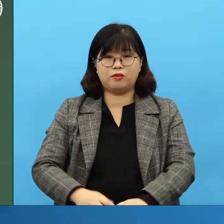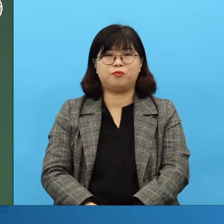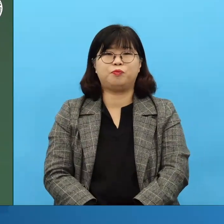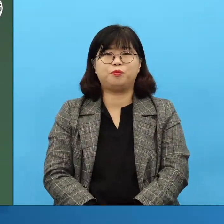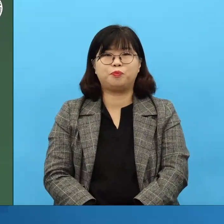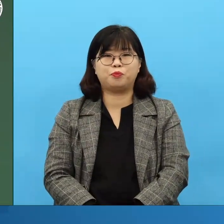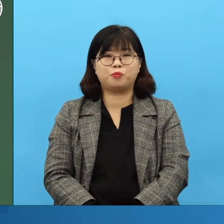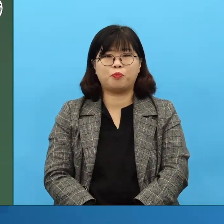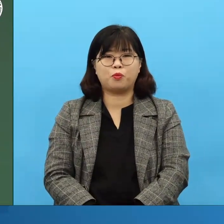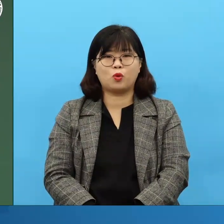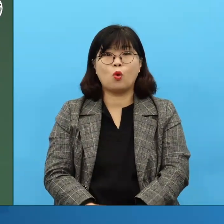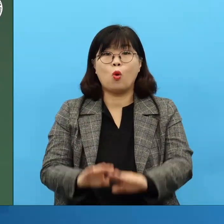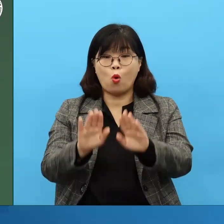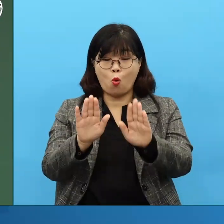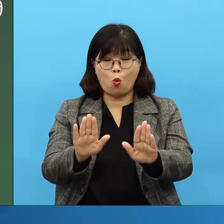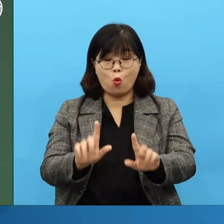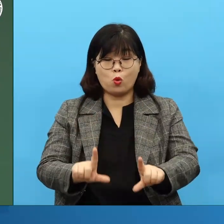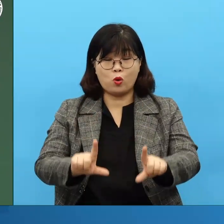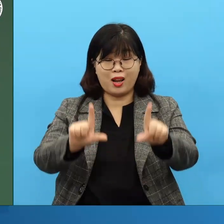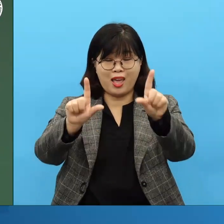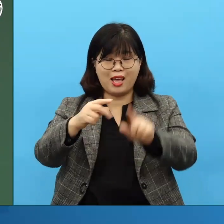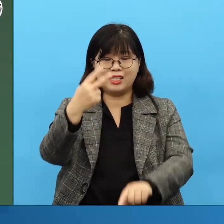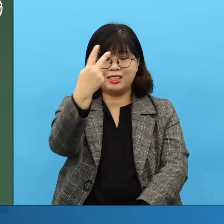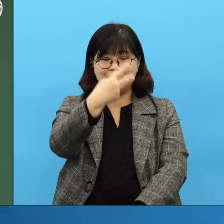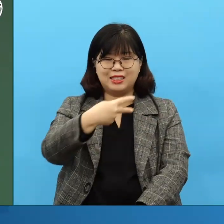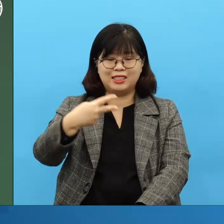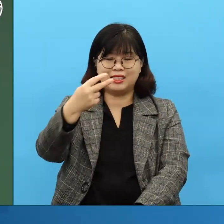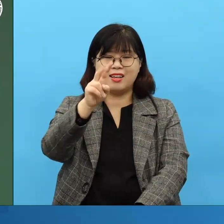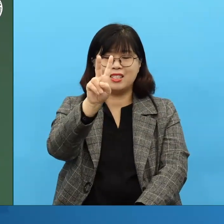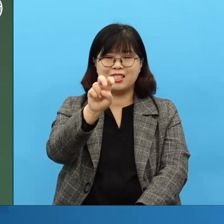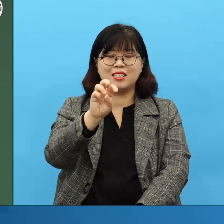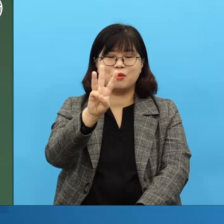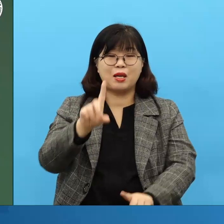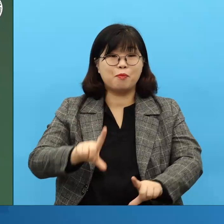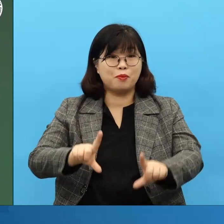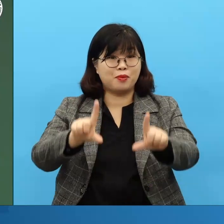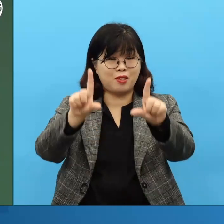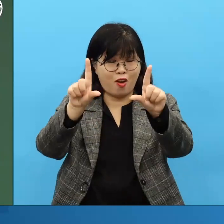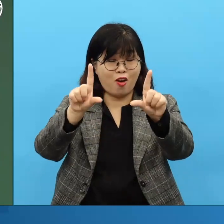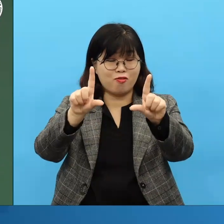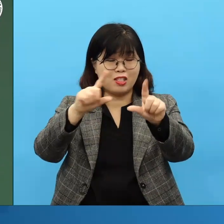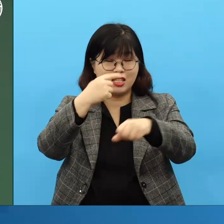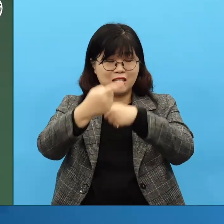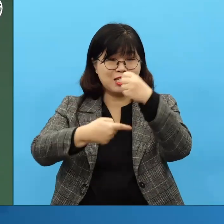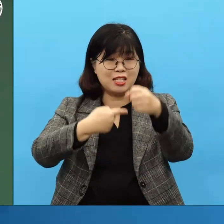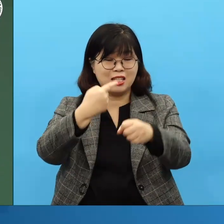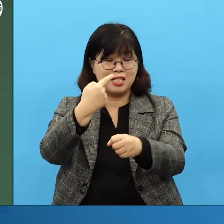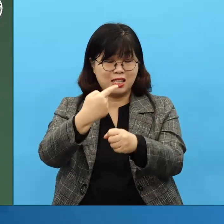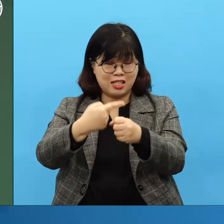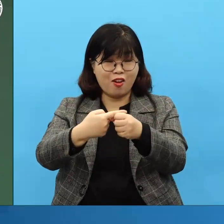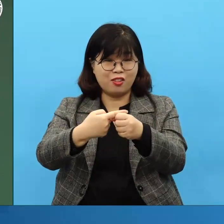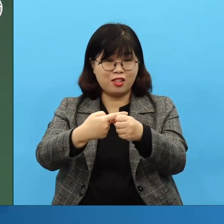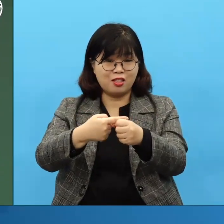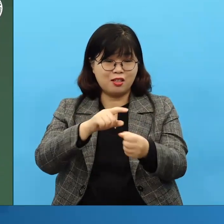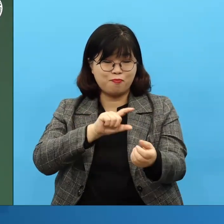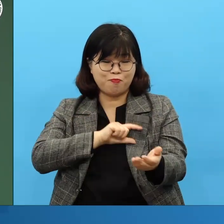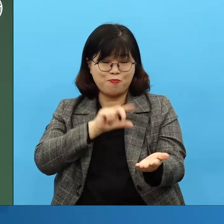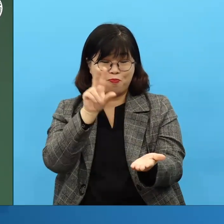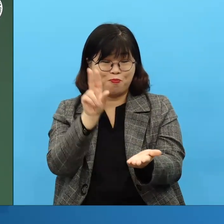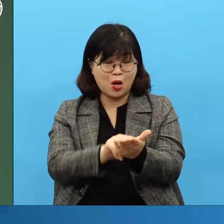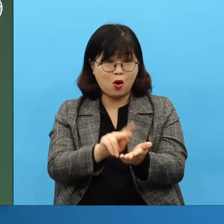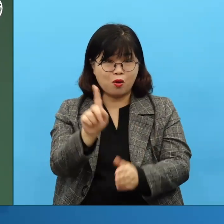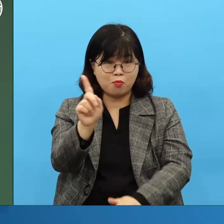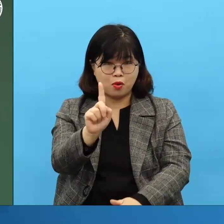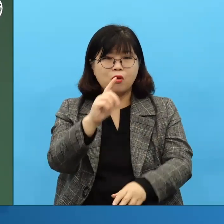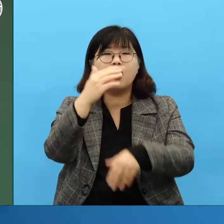하나님의 시간표. And that's why this year's theme is God's time schedule. 그게 25죠. That is 25